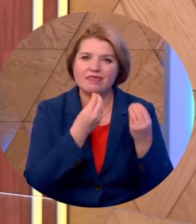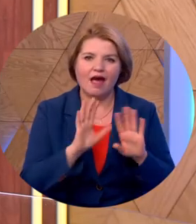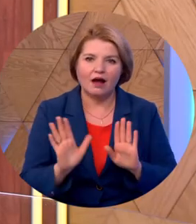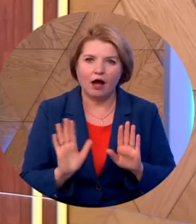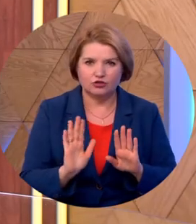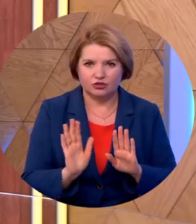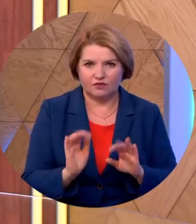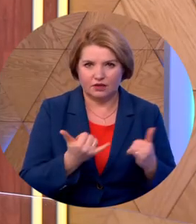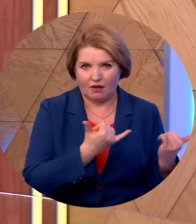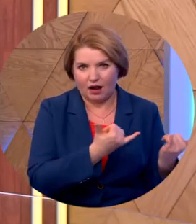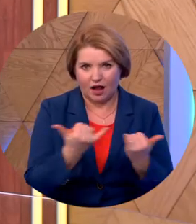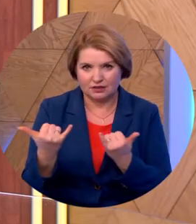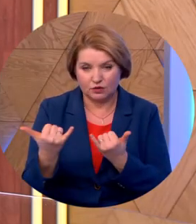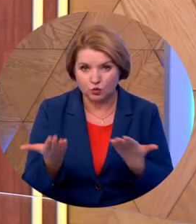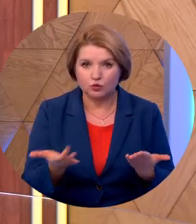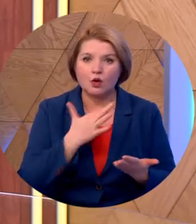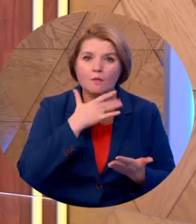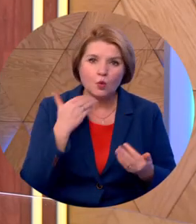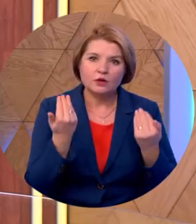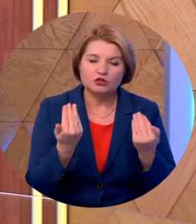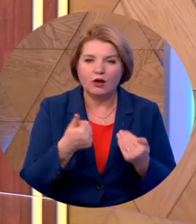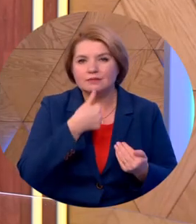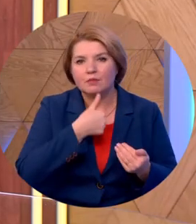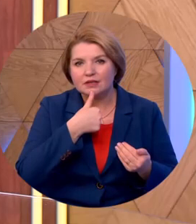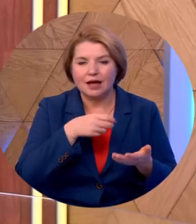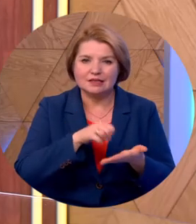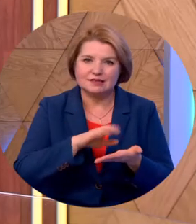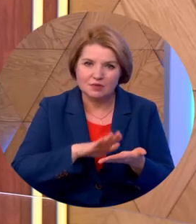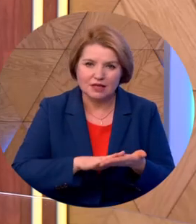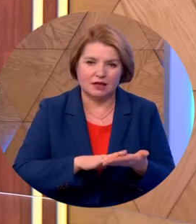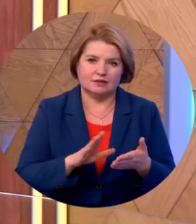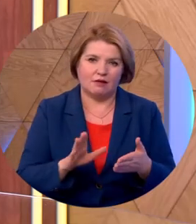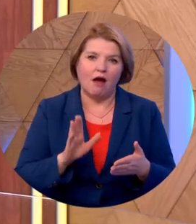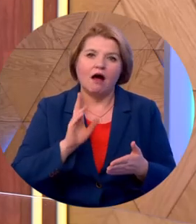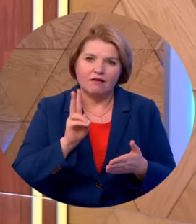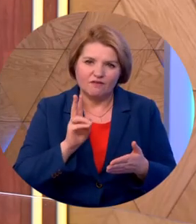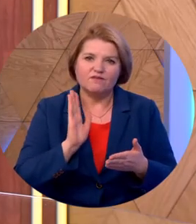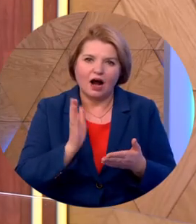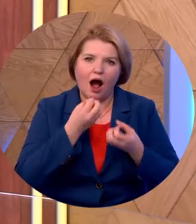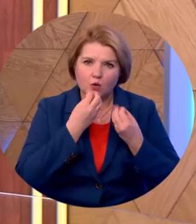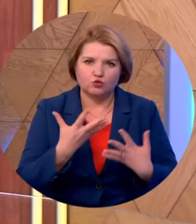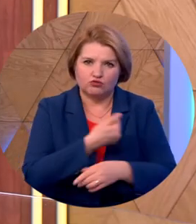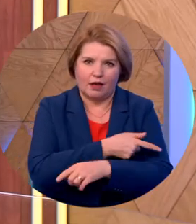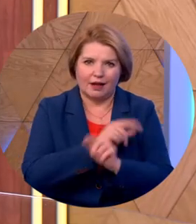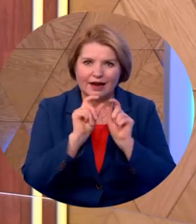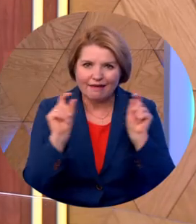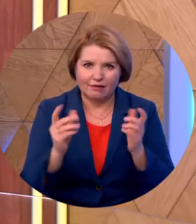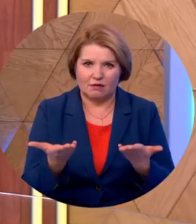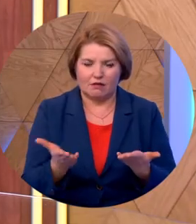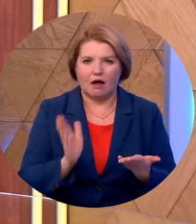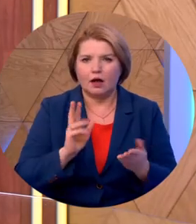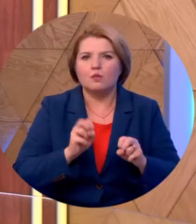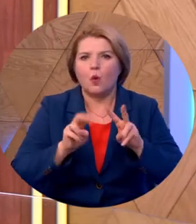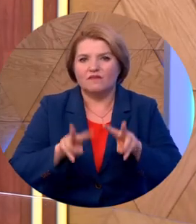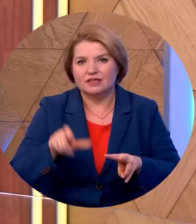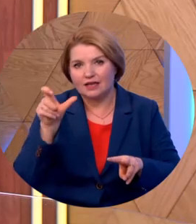и многие вот сейчас пытаются записаться успеть в хорошее клиники с профессионалами например не подходит им время или времени не